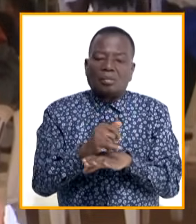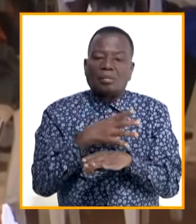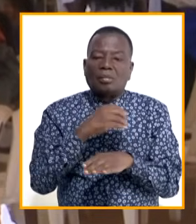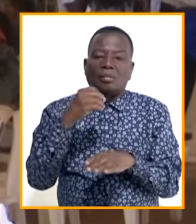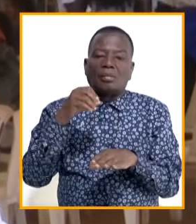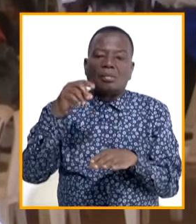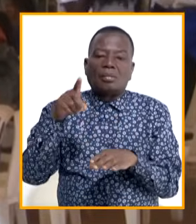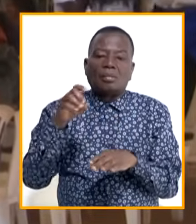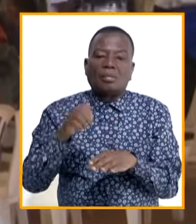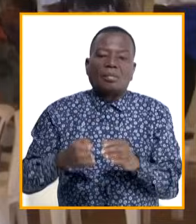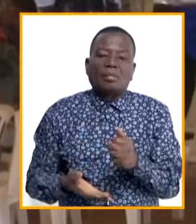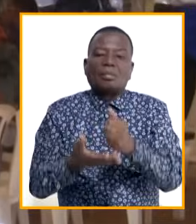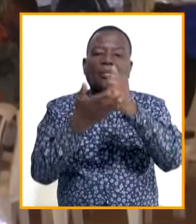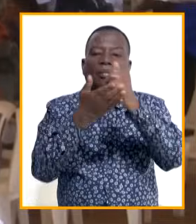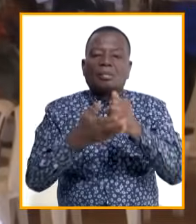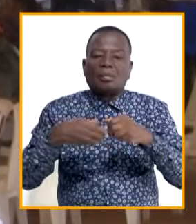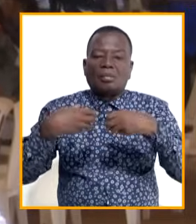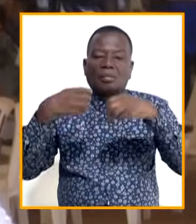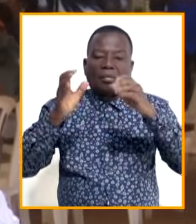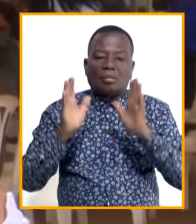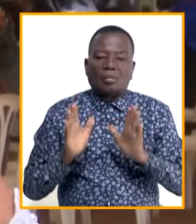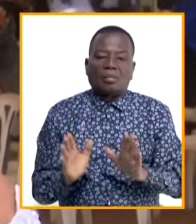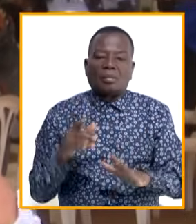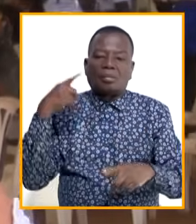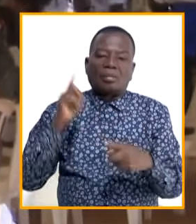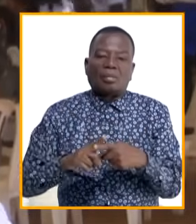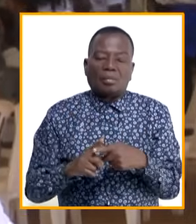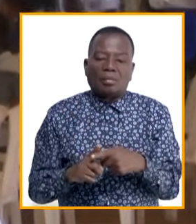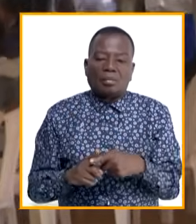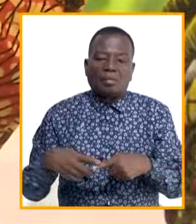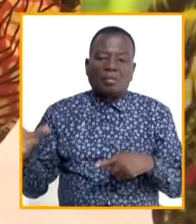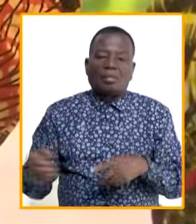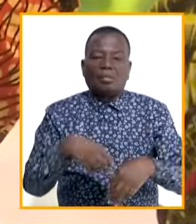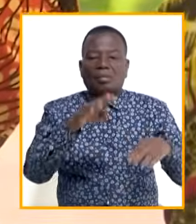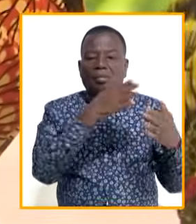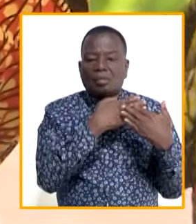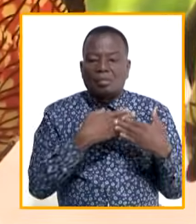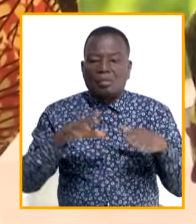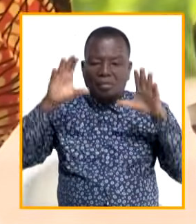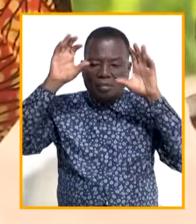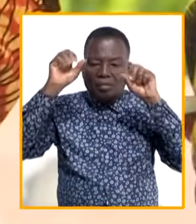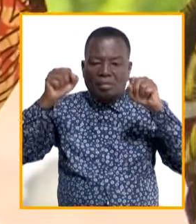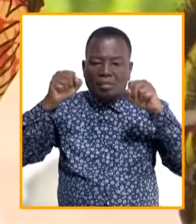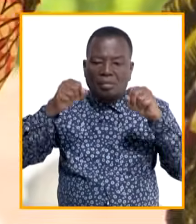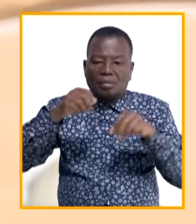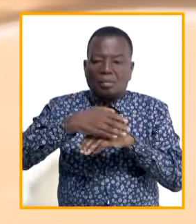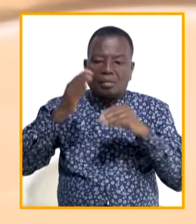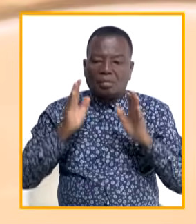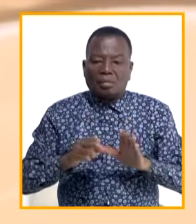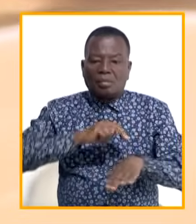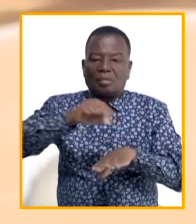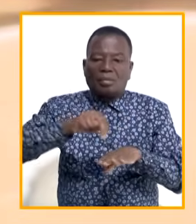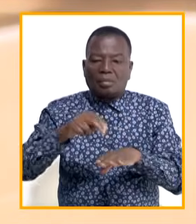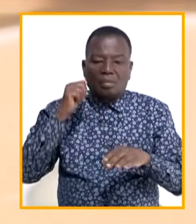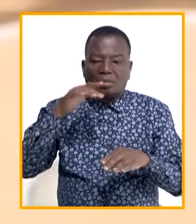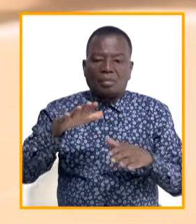de aider les commerçantes à se prendre en charge. La présidente du bureau de la Conférence nationale